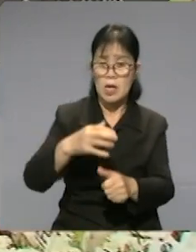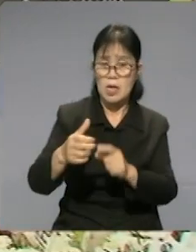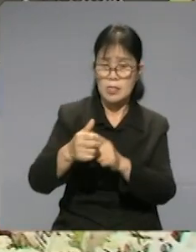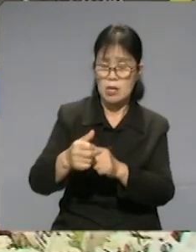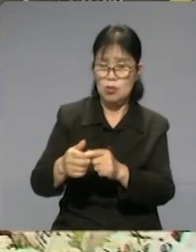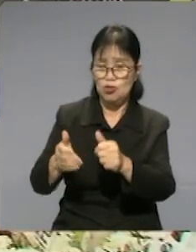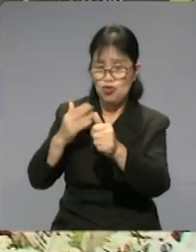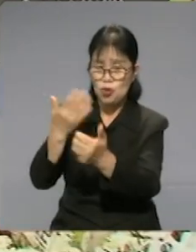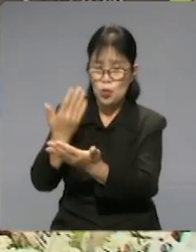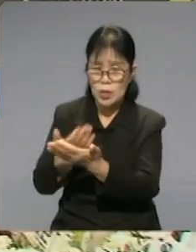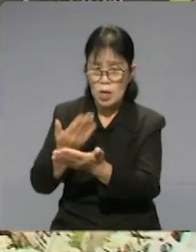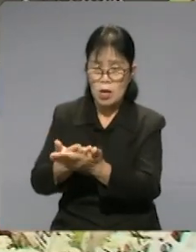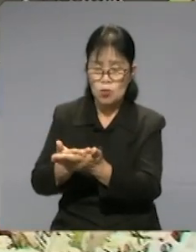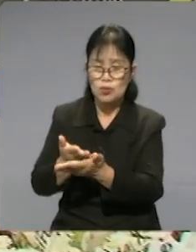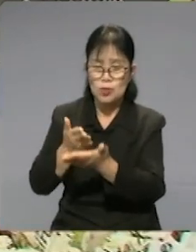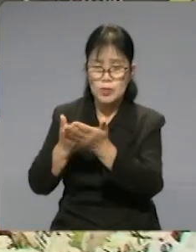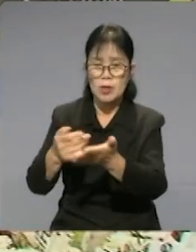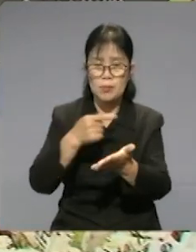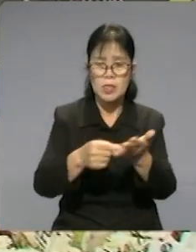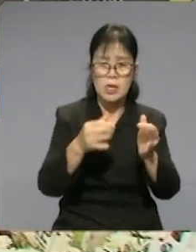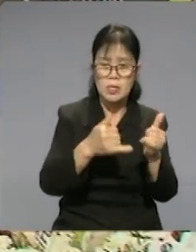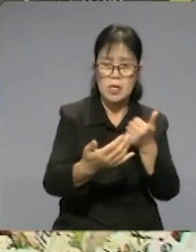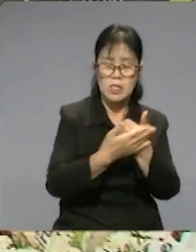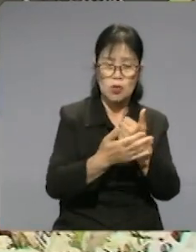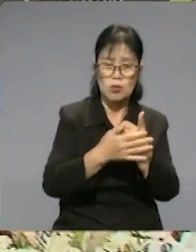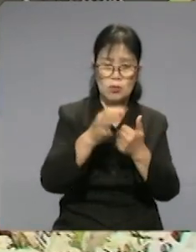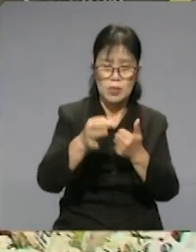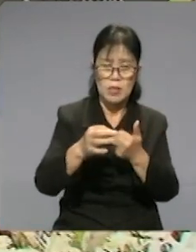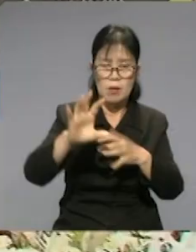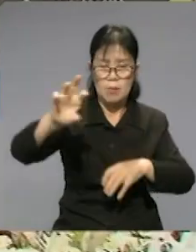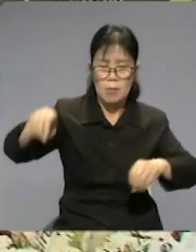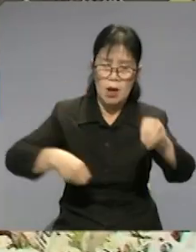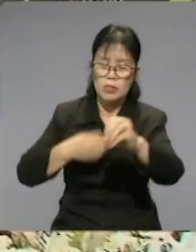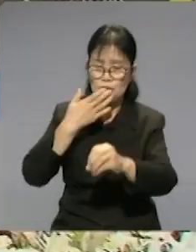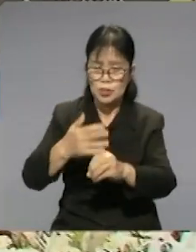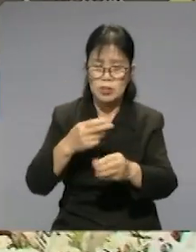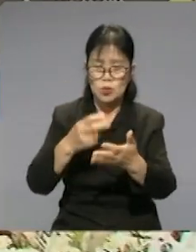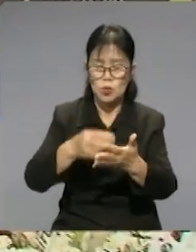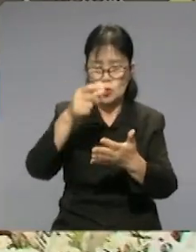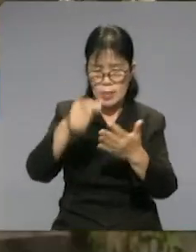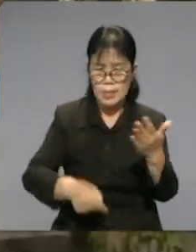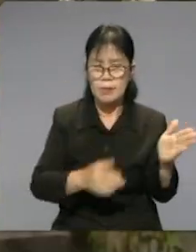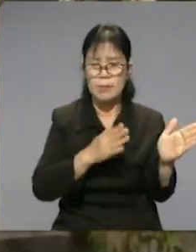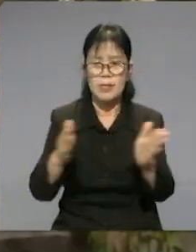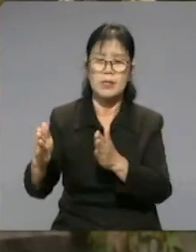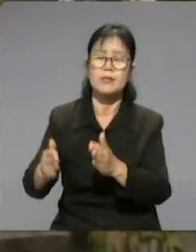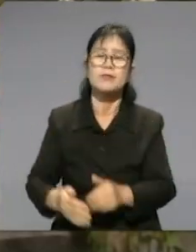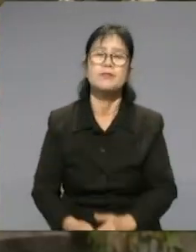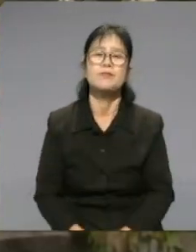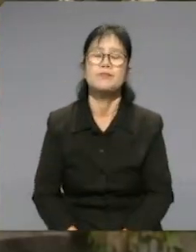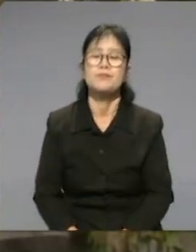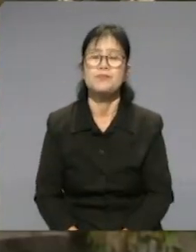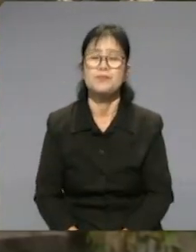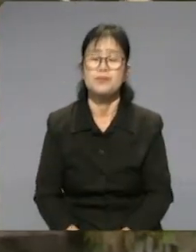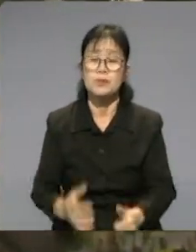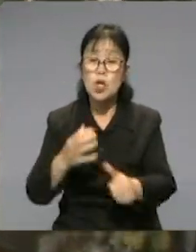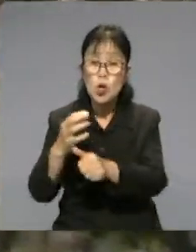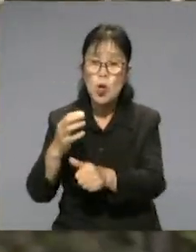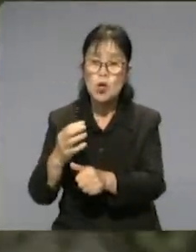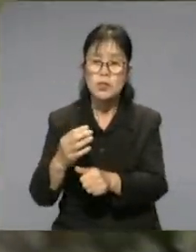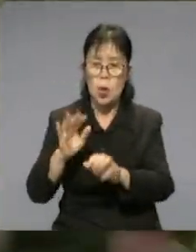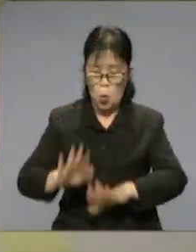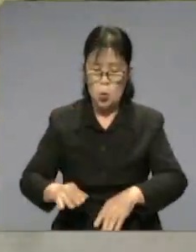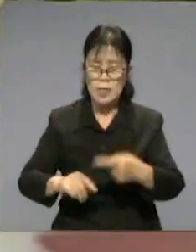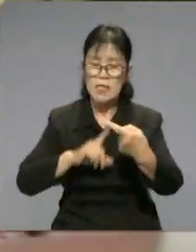구상권을 청구해서 피해자에게 나온 지원금에 대해서 그 비용을 회수할 수 있는 조항까지 마련하게 됐습니다. 적용 시기도 올